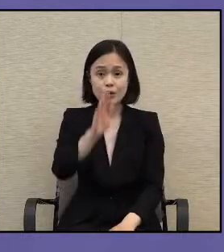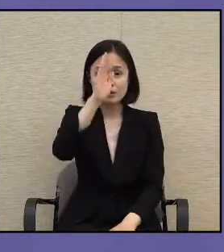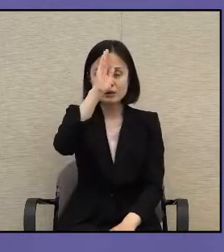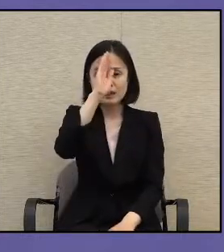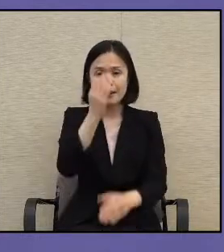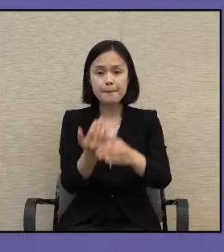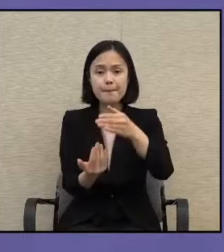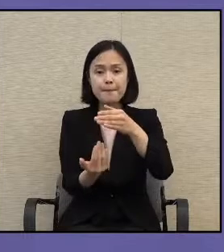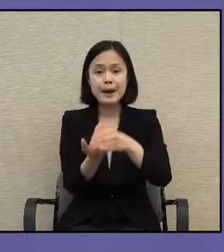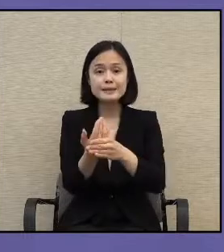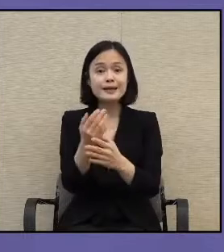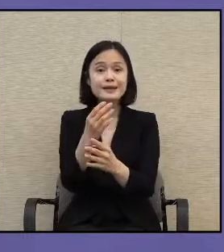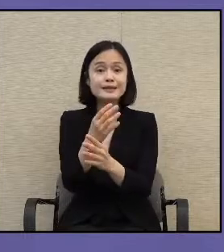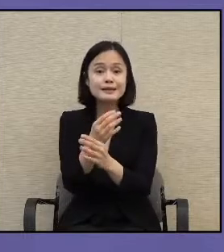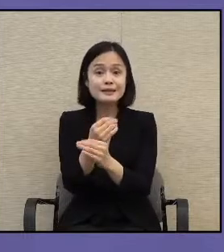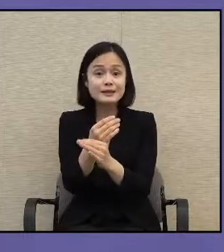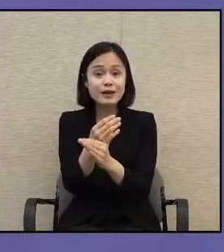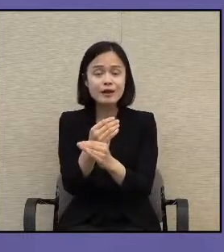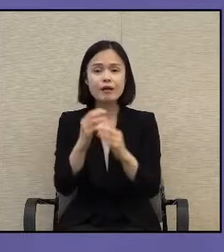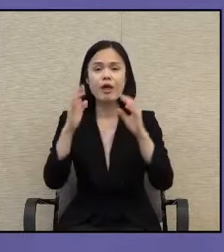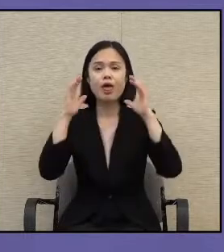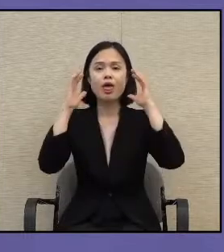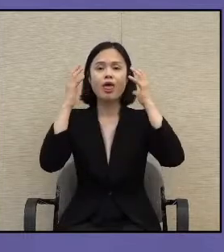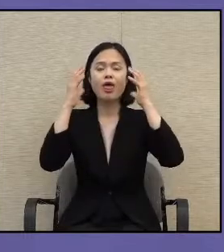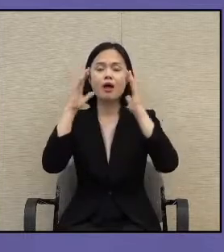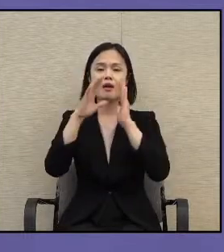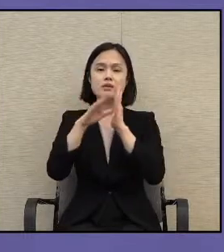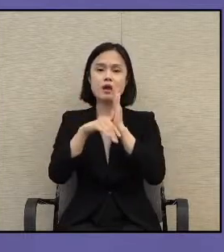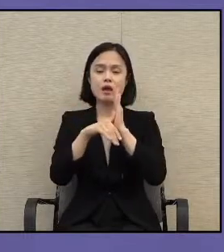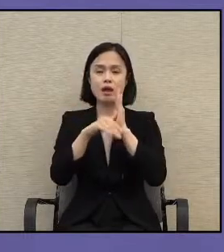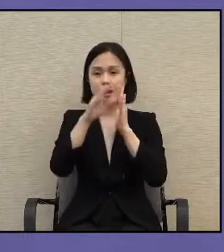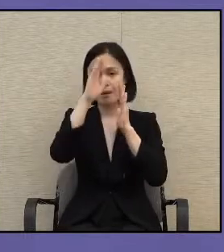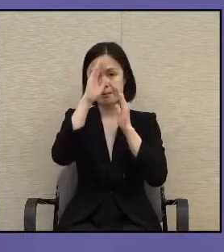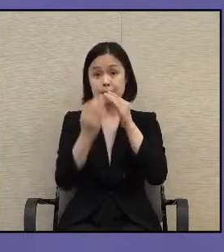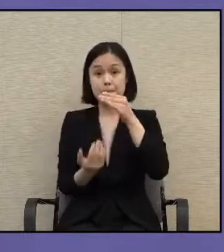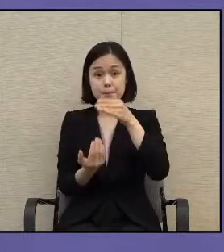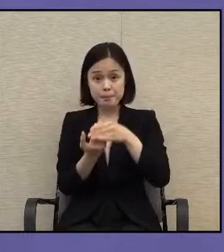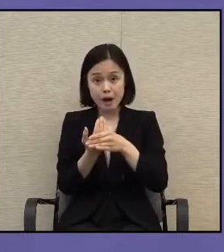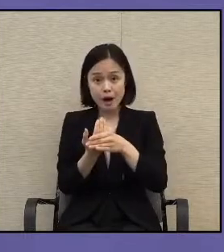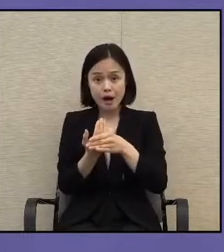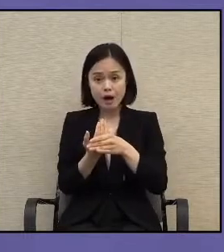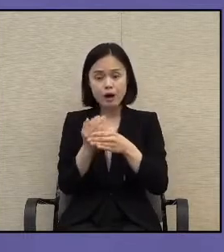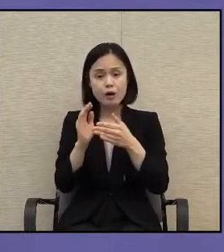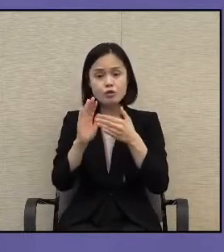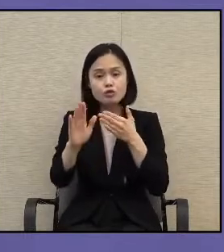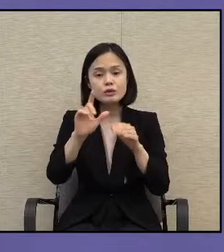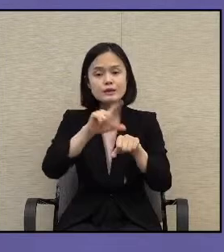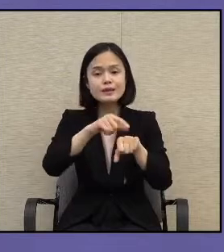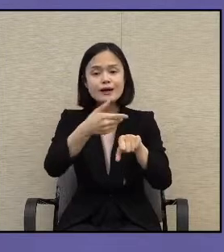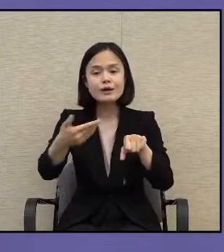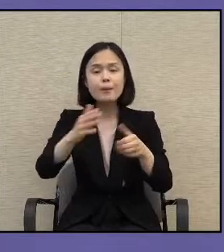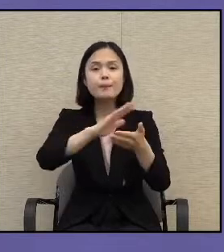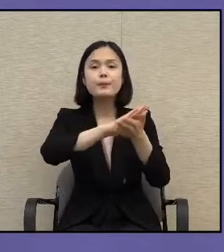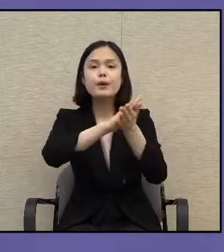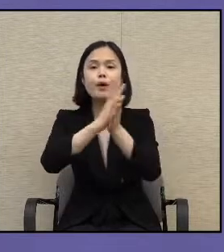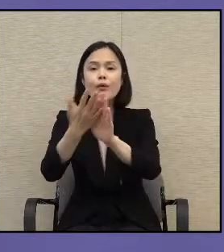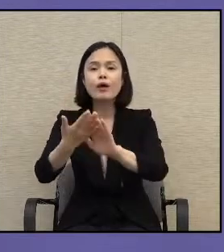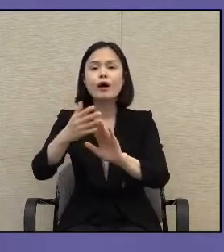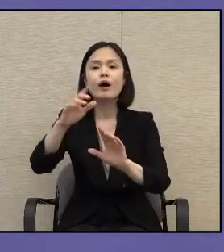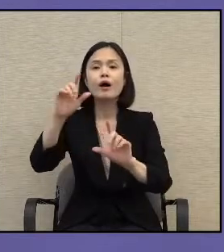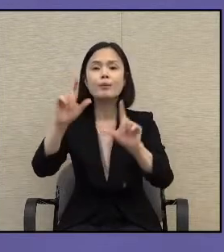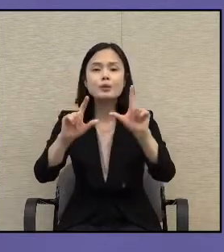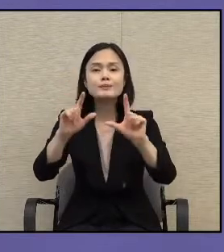0 써진 이 시점을 전후로 해서의 변화들을 보는 겁니다. 그래서 인프로메트